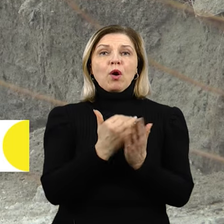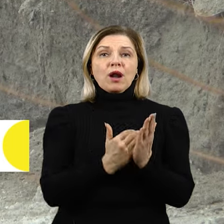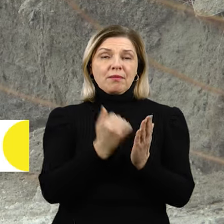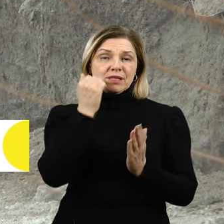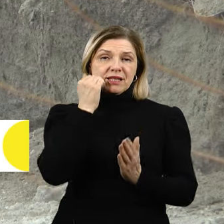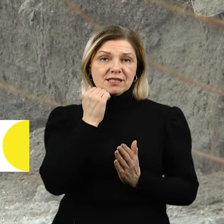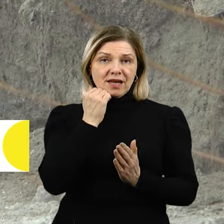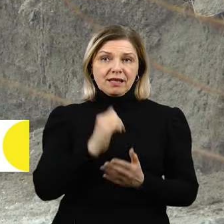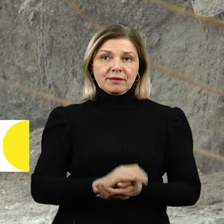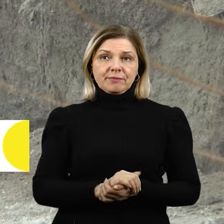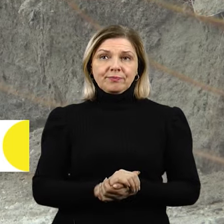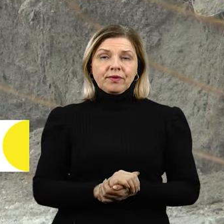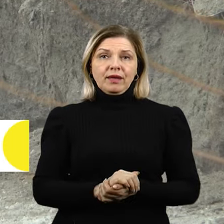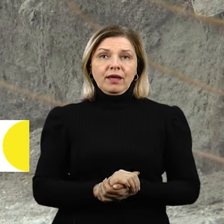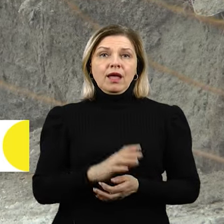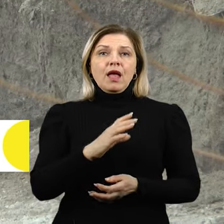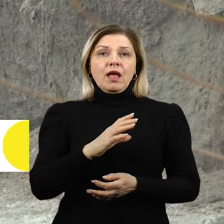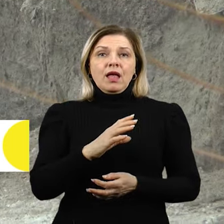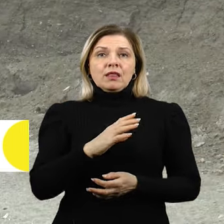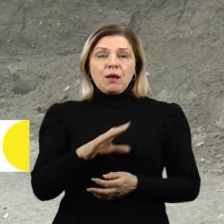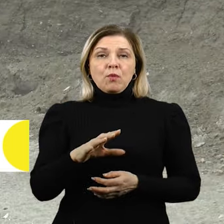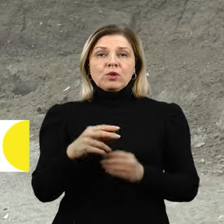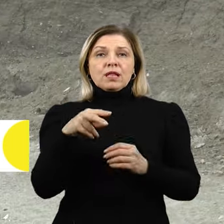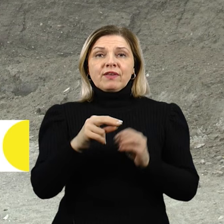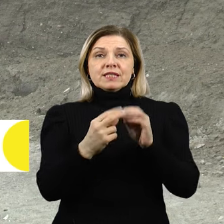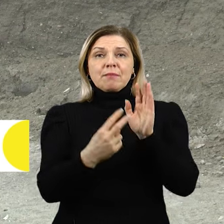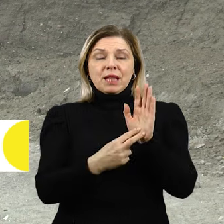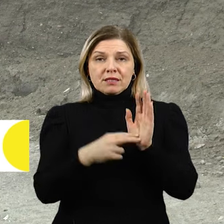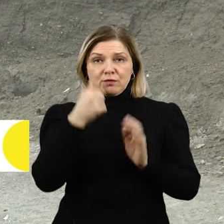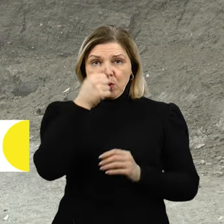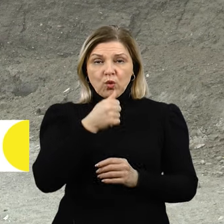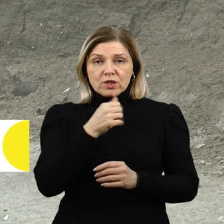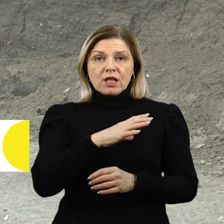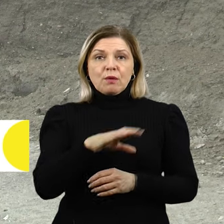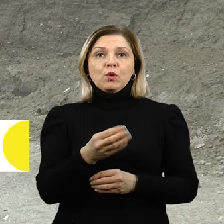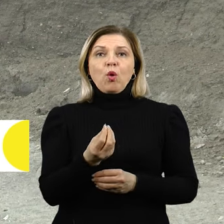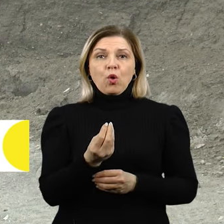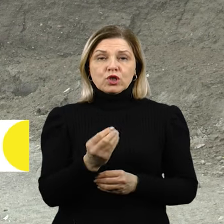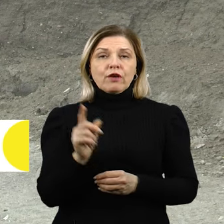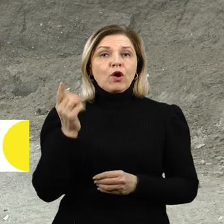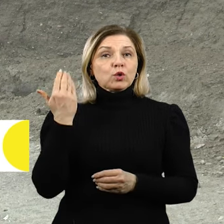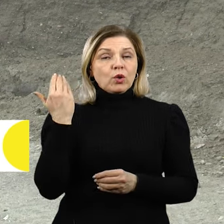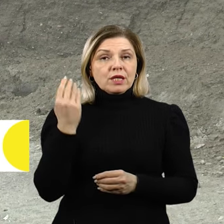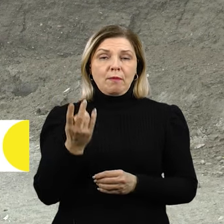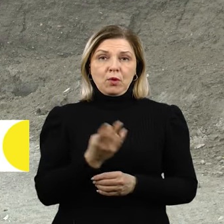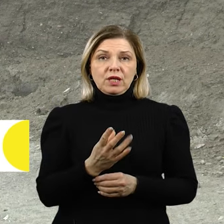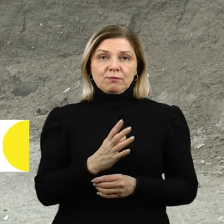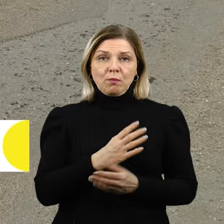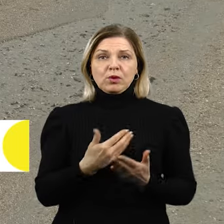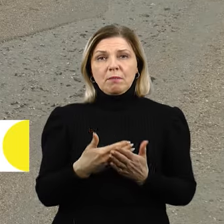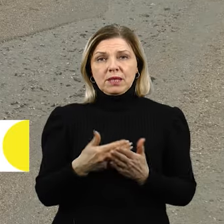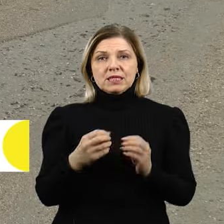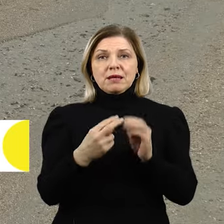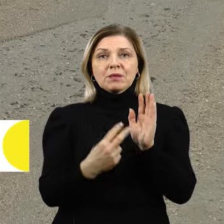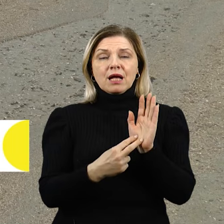І не було, в 2017 році не було міста коштів. Тоді потрібно було близько 17